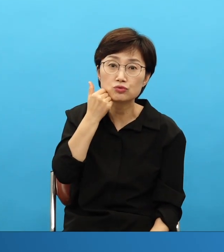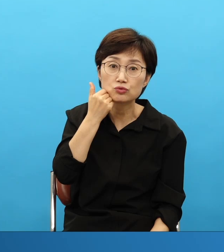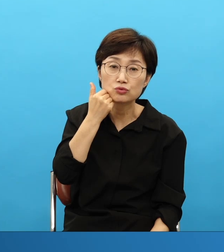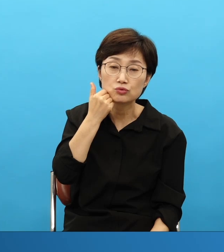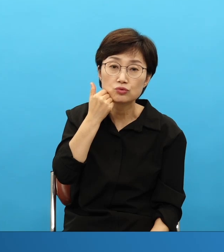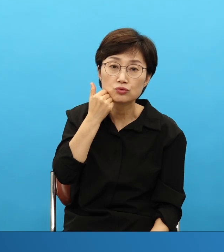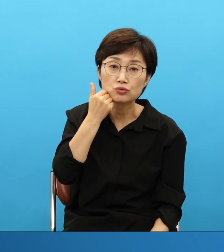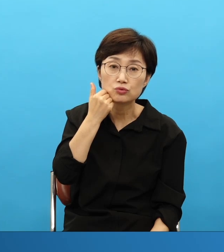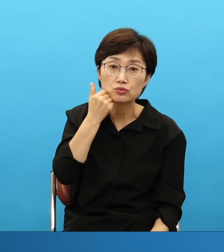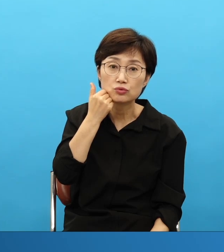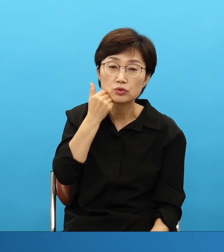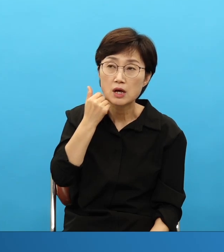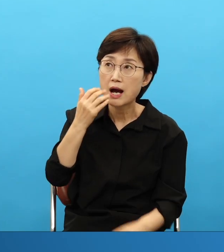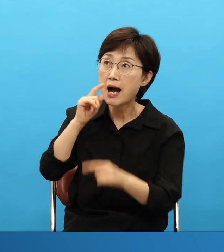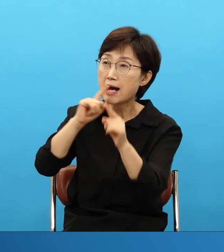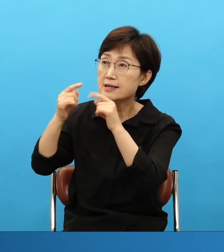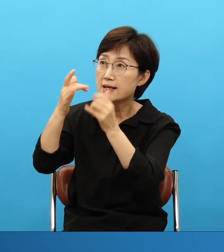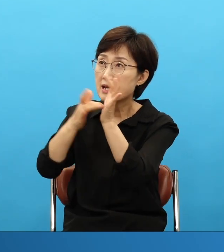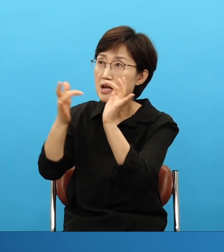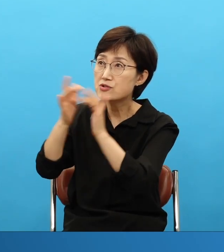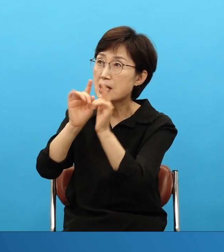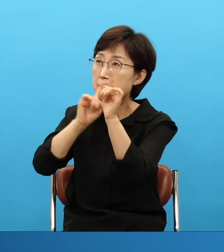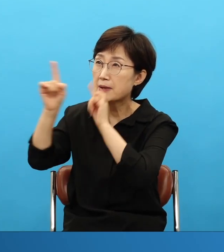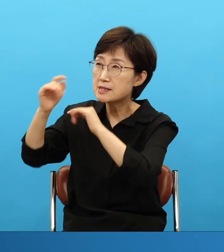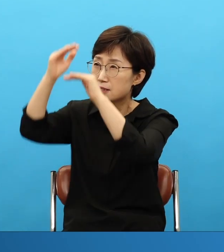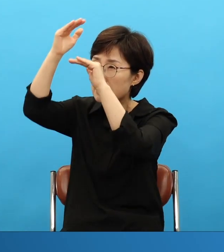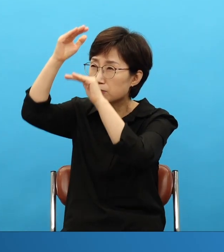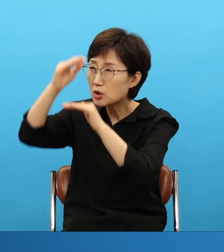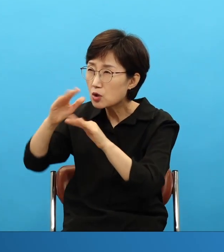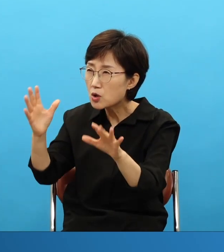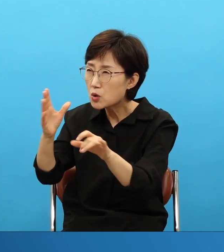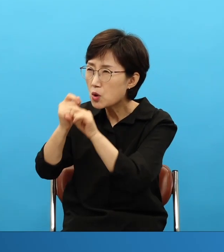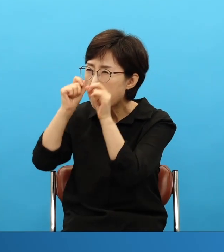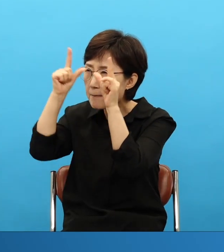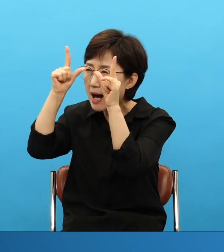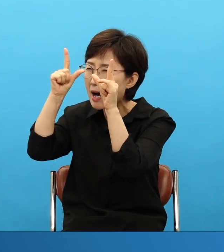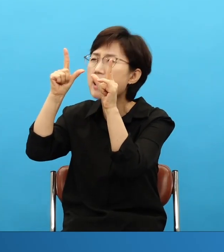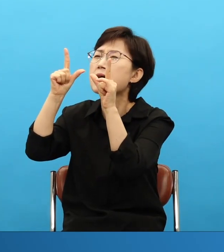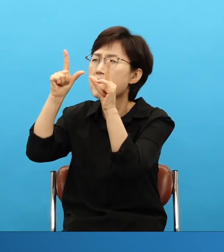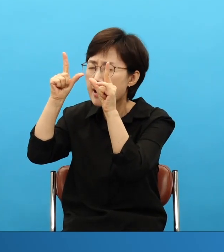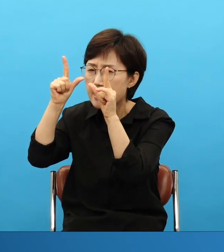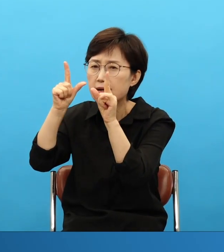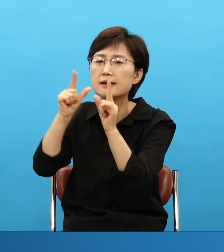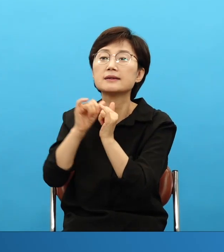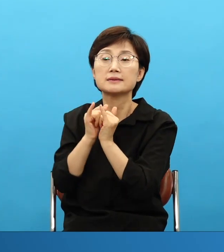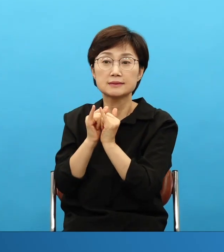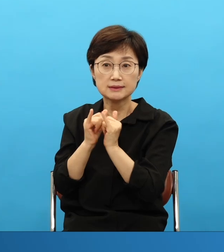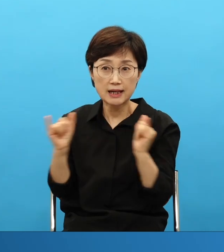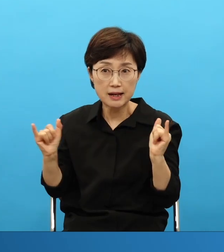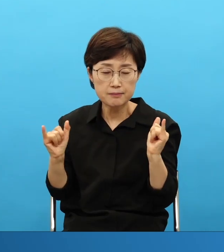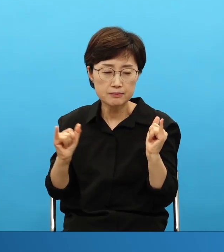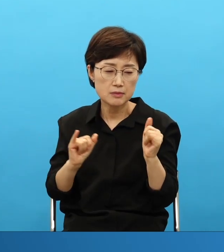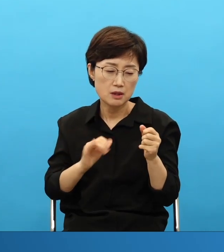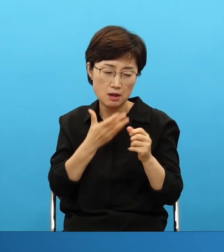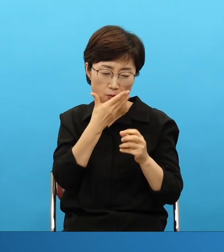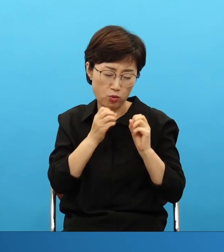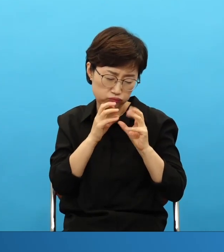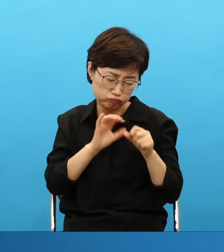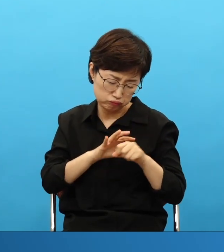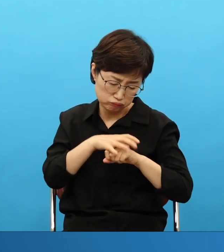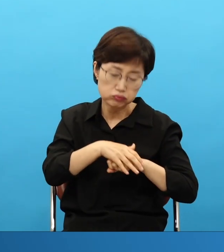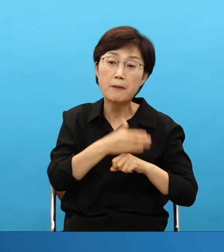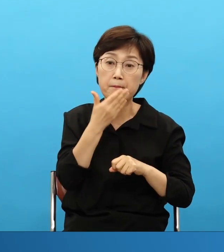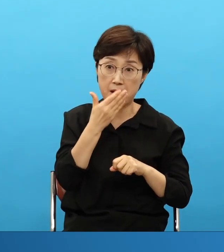그 사람이 세계복음 말 한 거예요 예수님이 마지막 때 가르친